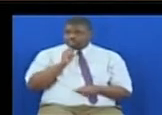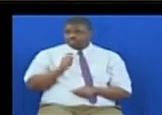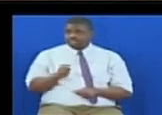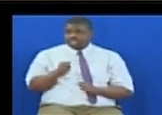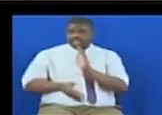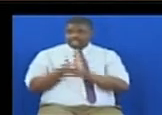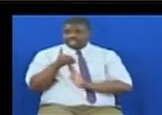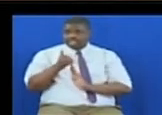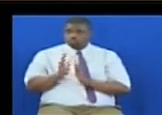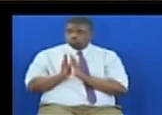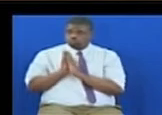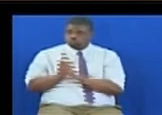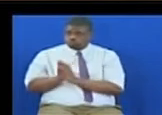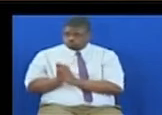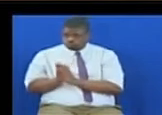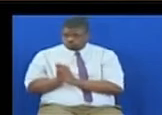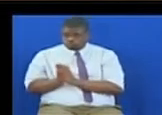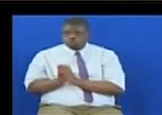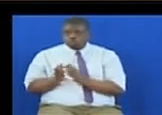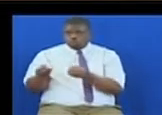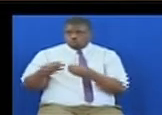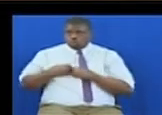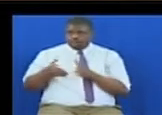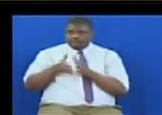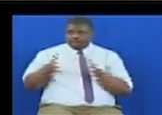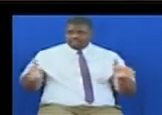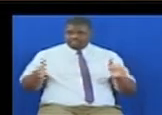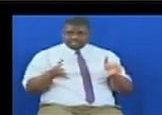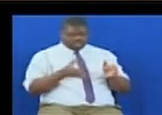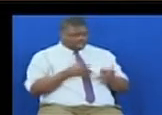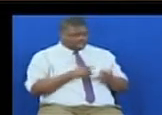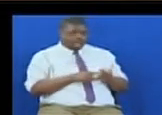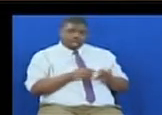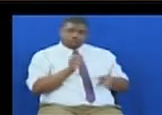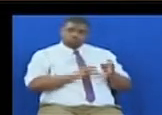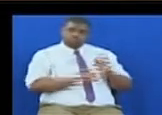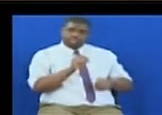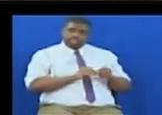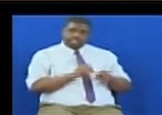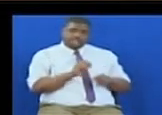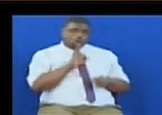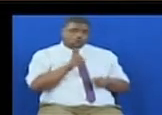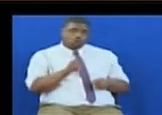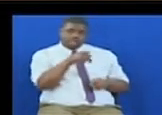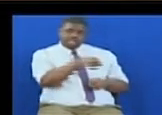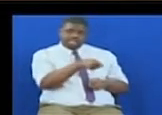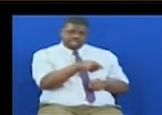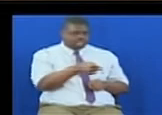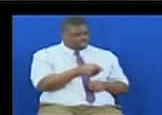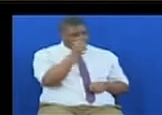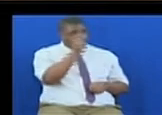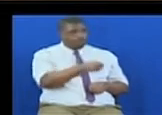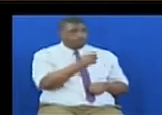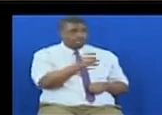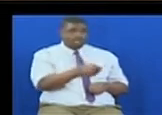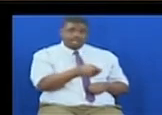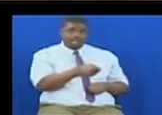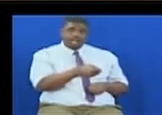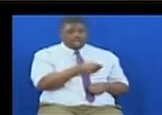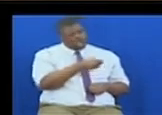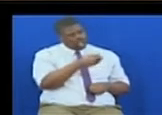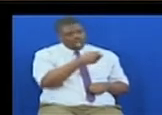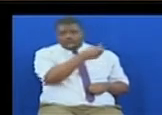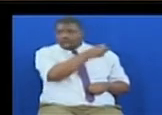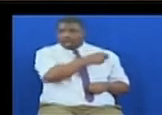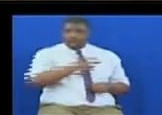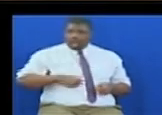hili la kumpongeza rais wetu kwa kazi nzuri anazozifanya, hususan